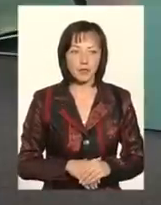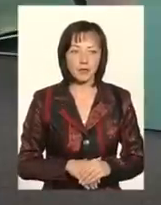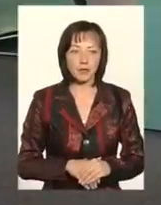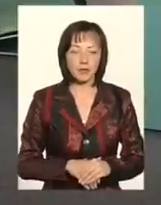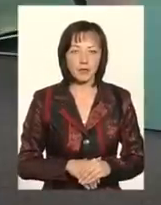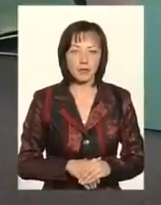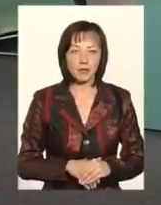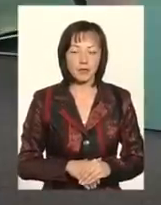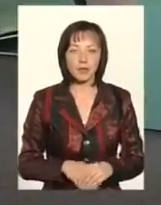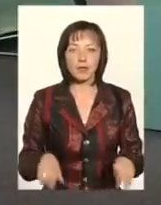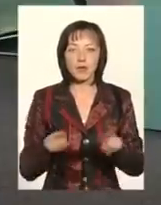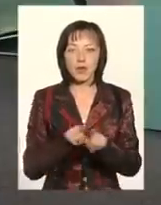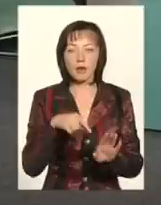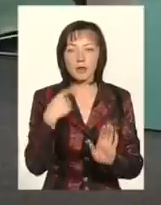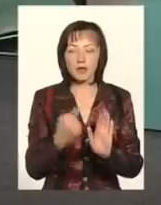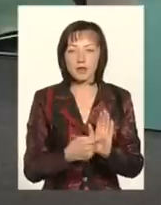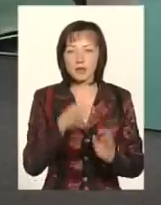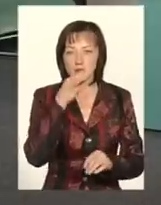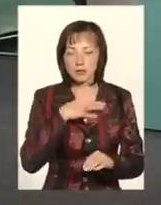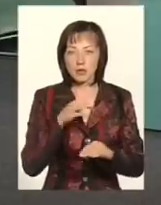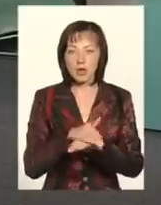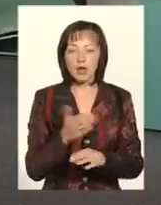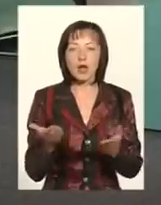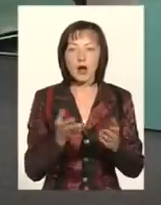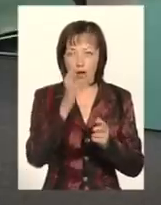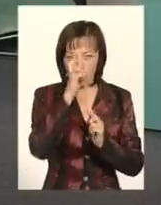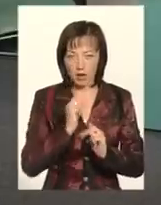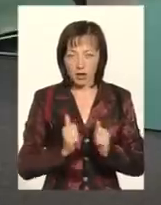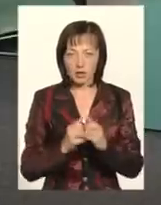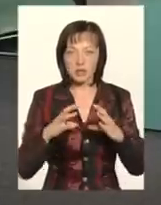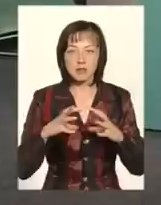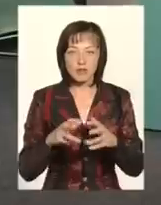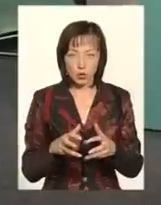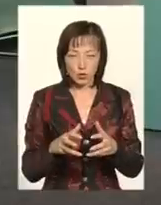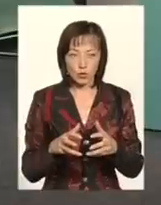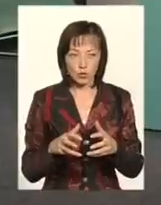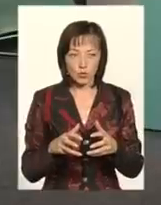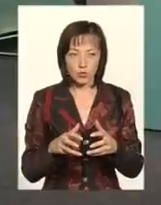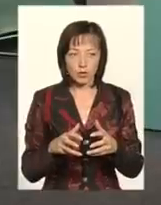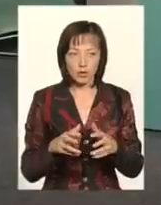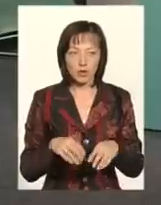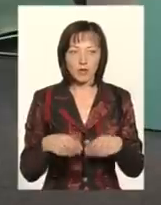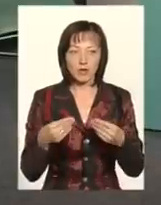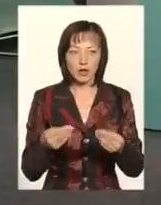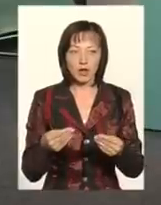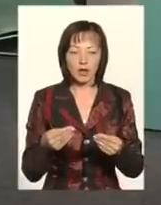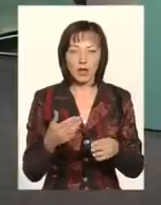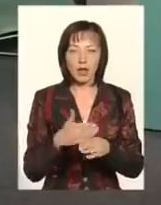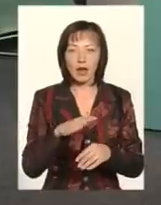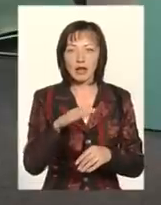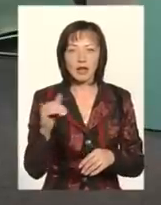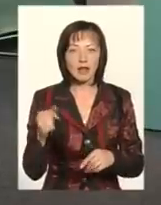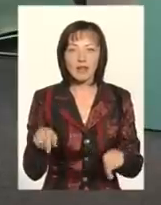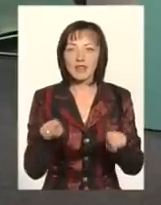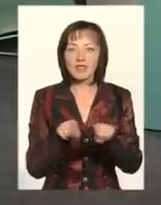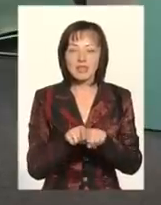е таке питання Скажіть будь ласка яка країна світу видає кредити не в цій валюті в